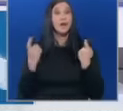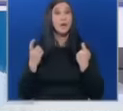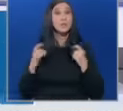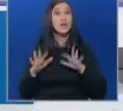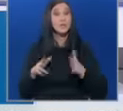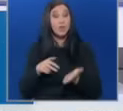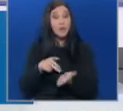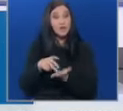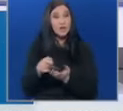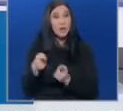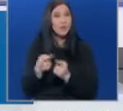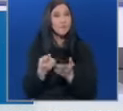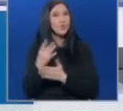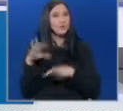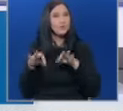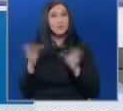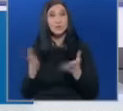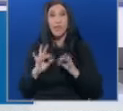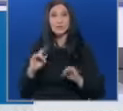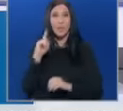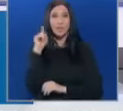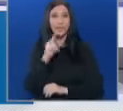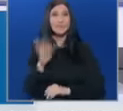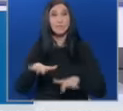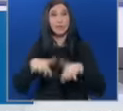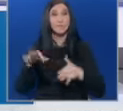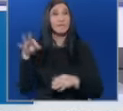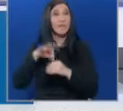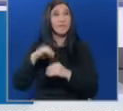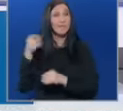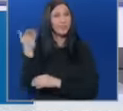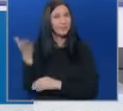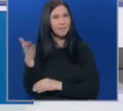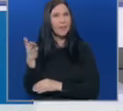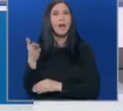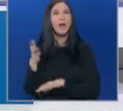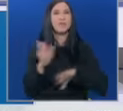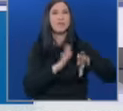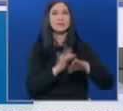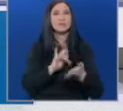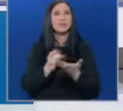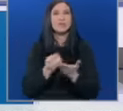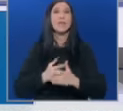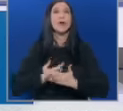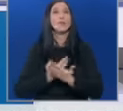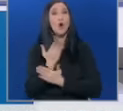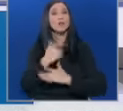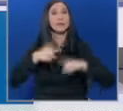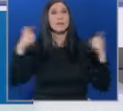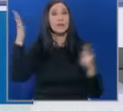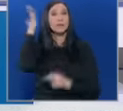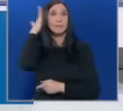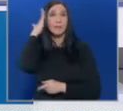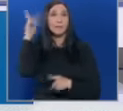Гърция вероятно върви към нови избори и това стана ясно ден след парламентарния вот там. Дясноцентристката Нова демокрация на премиера